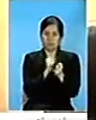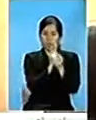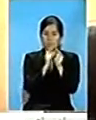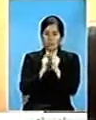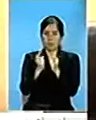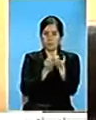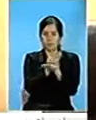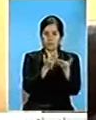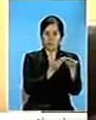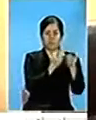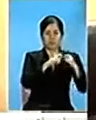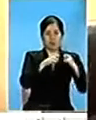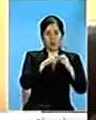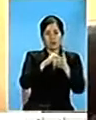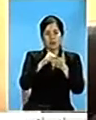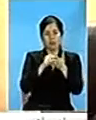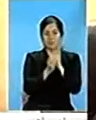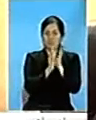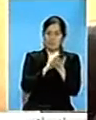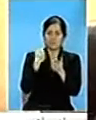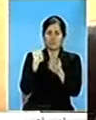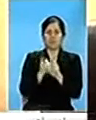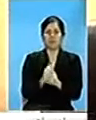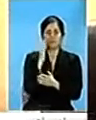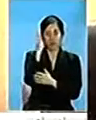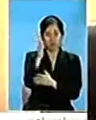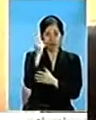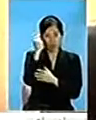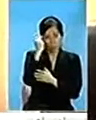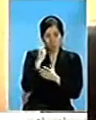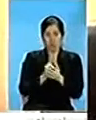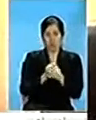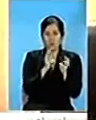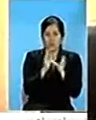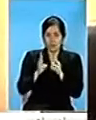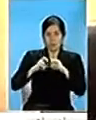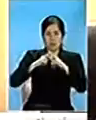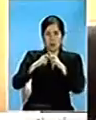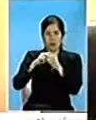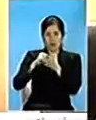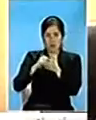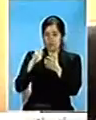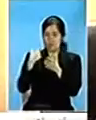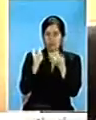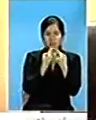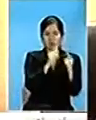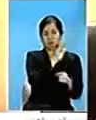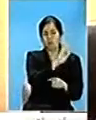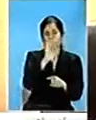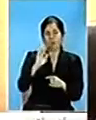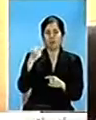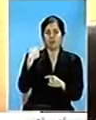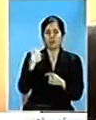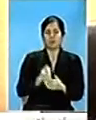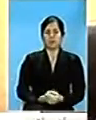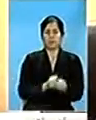ตให้เขาได้รู้ว่าในการแก้ปัญหามันมีวิธีการที่หลากหลายในการแก้ปัญหาแล้วเมื่อวิธี